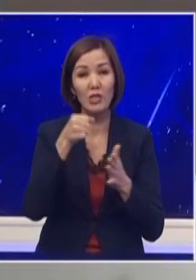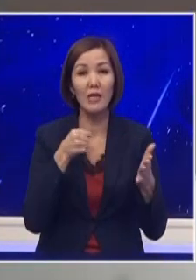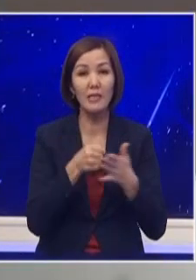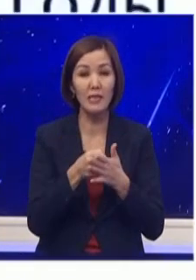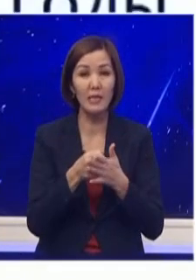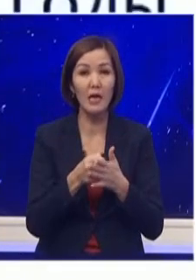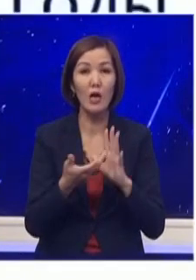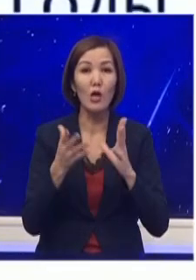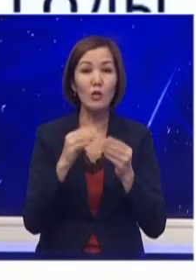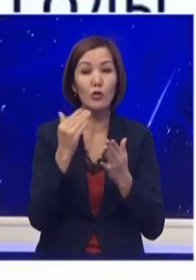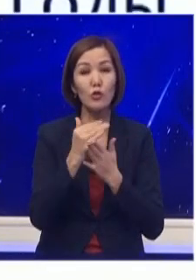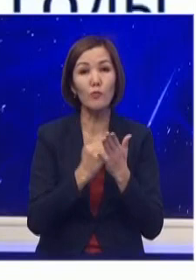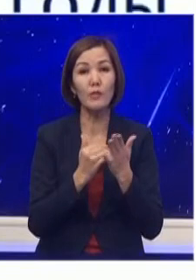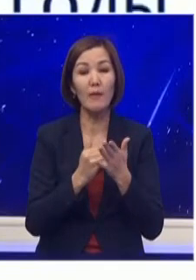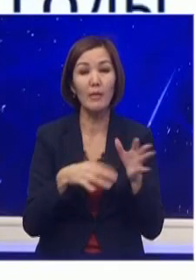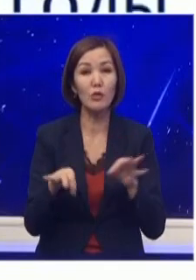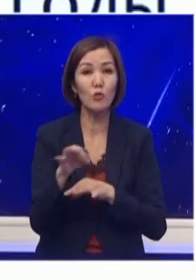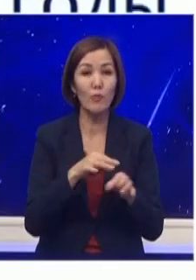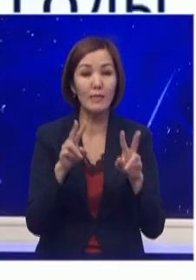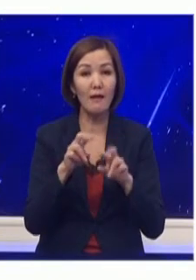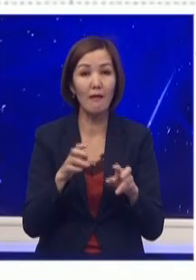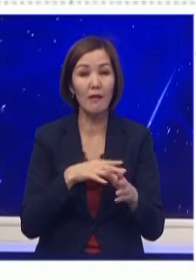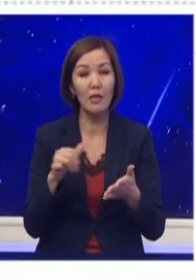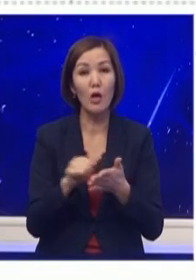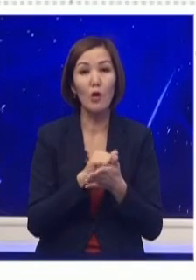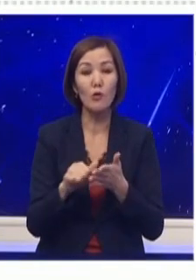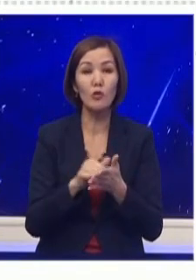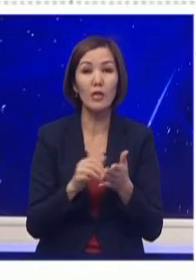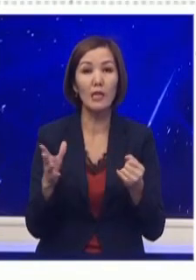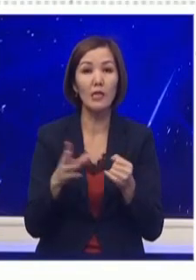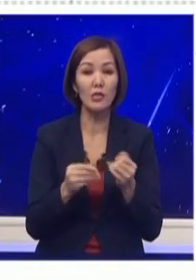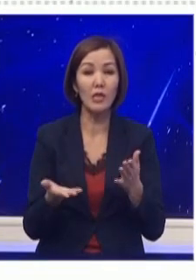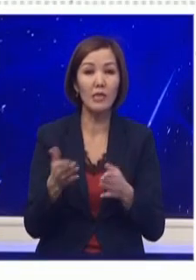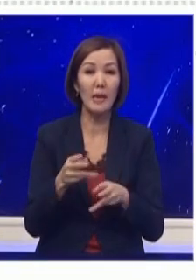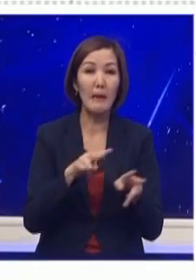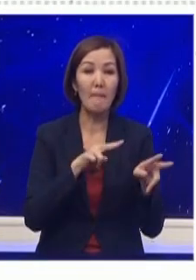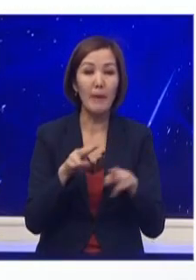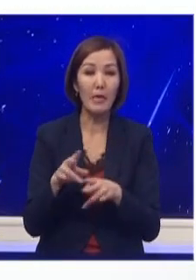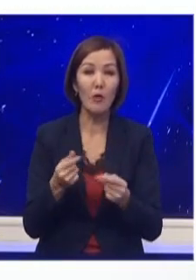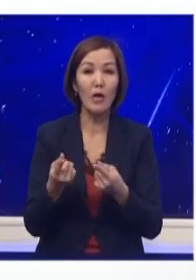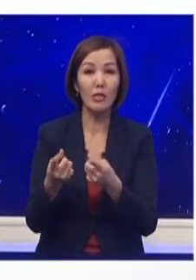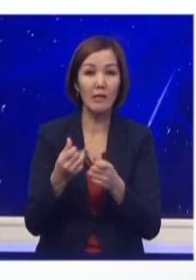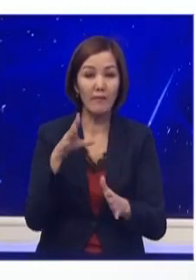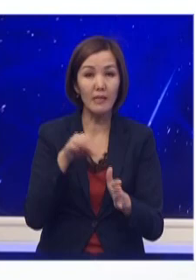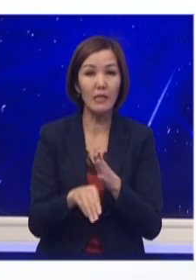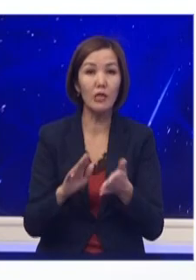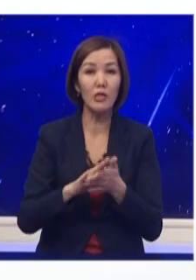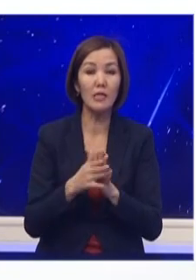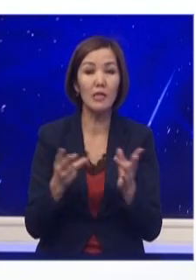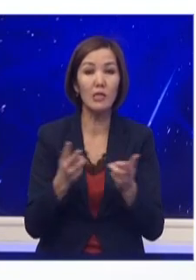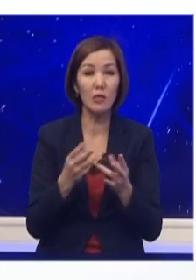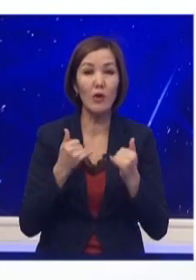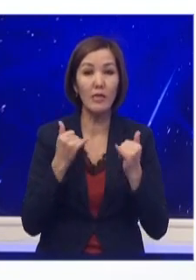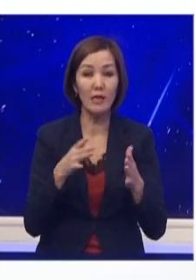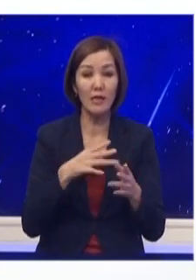дейінгі тұжырымдамасының жобасы қаралды. Бұл құжат пайдалы қазбаларды барлауға инвестиция тарту үшін жағдай жасауға